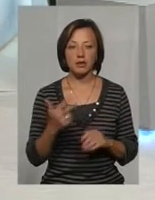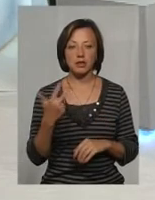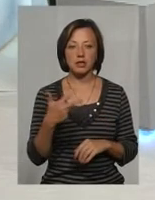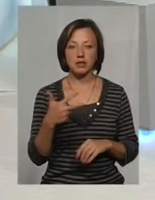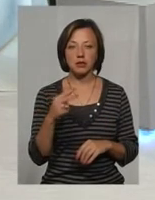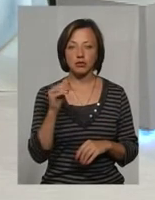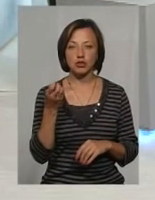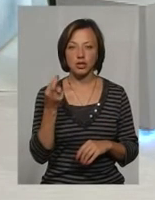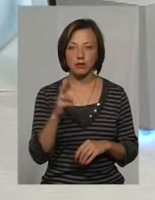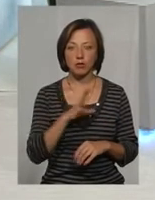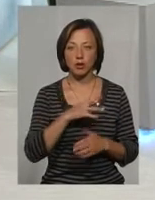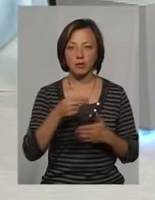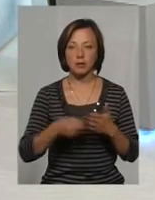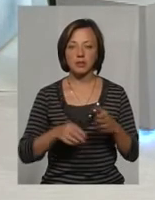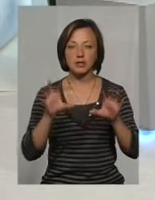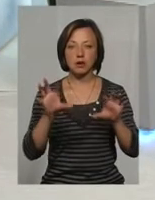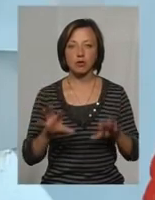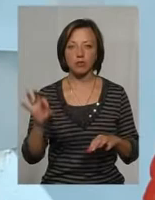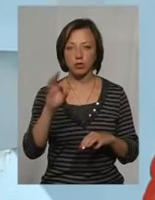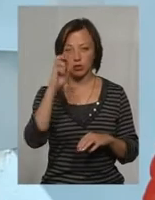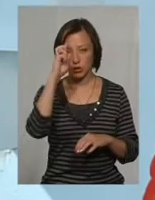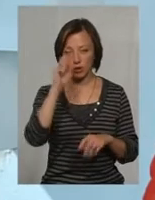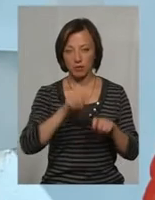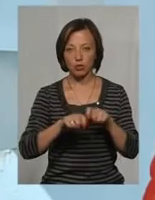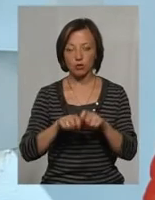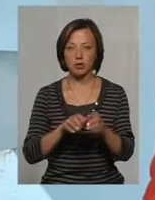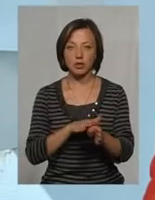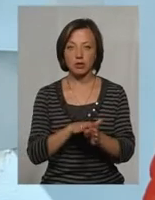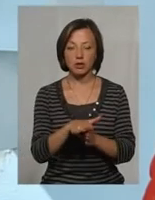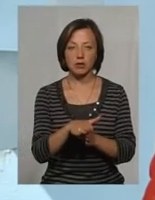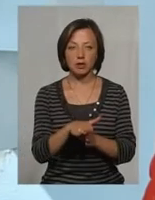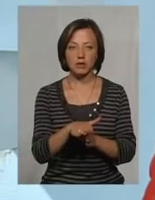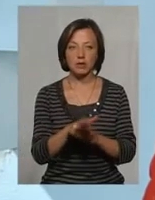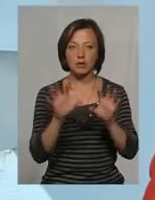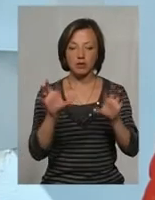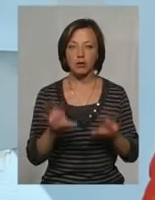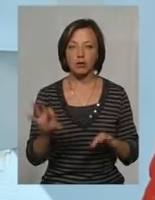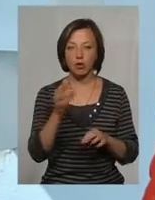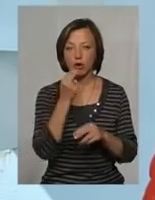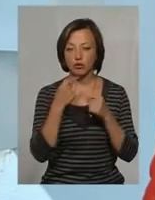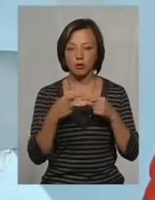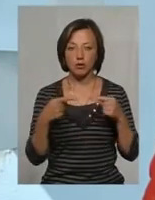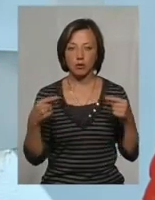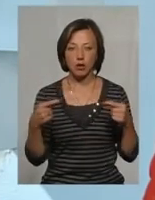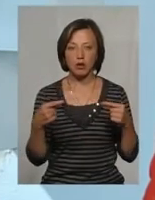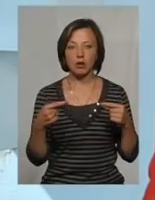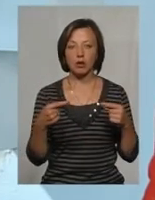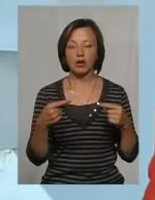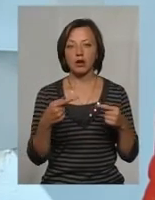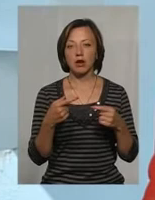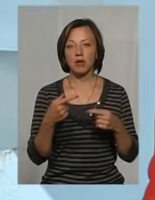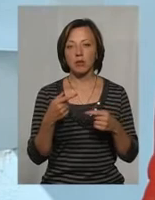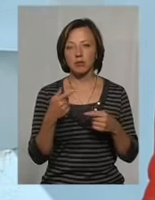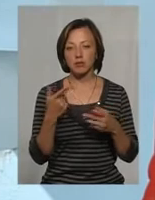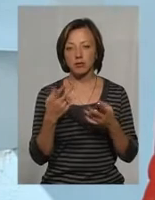30 червня було підписано закон про державний контроль за дотриманням законодавства про харчові продукти, корми, побічні